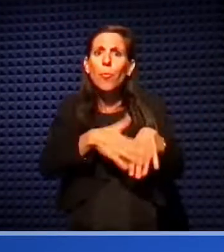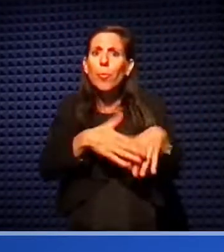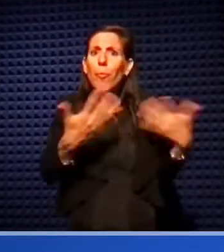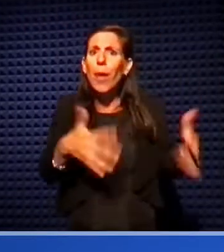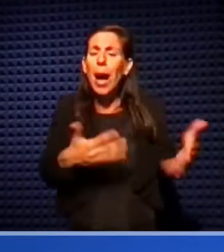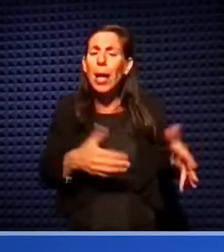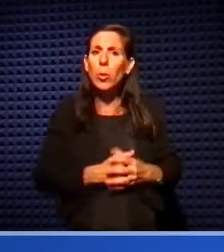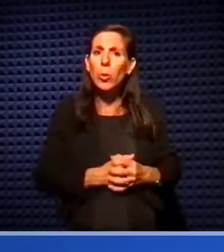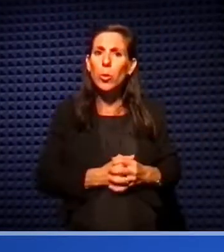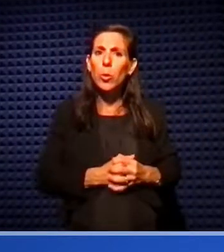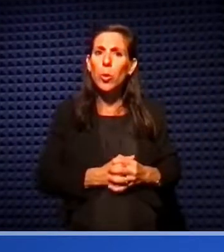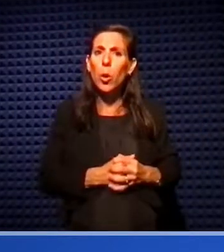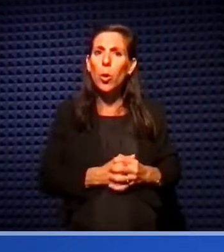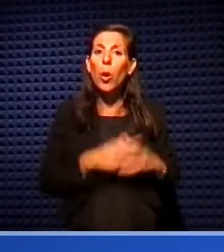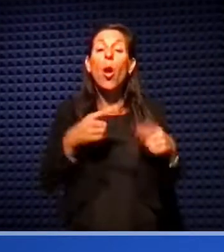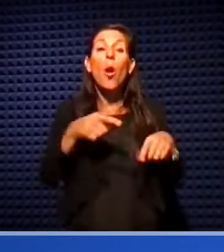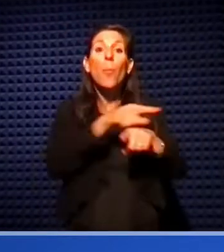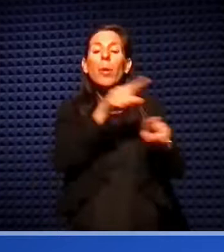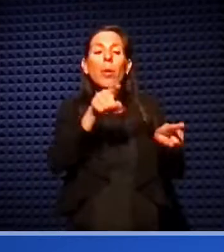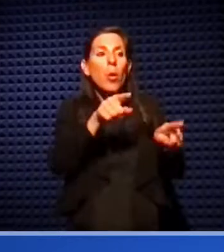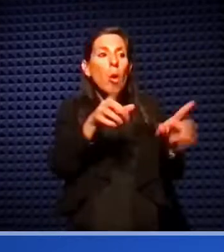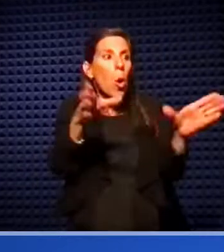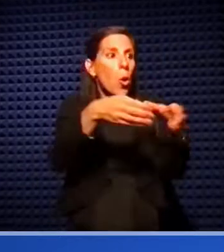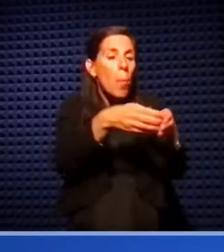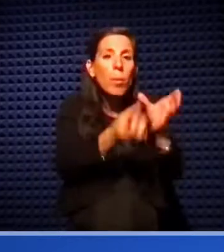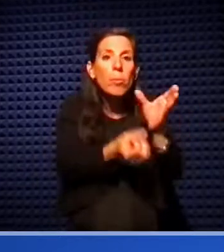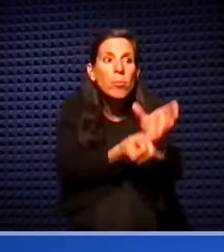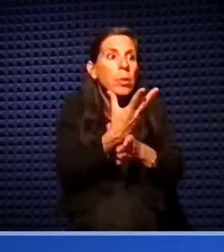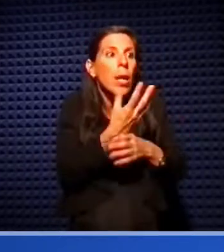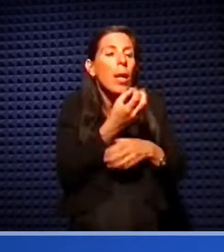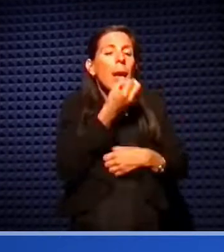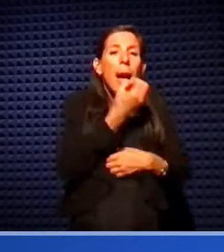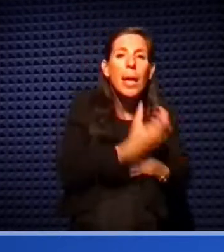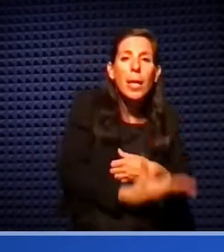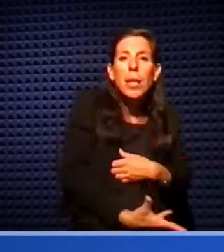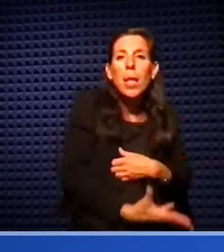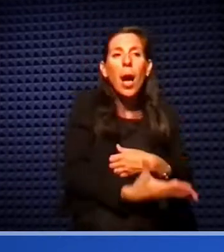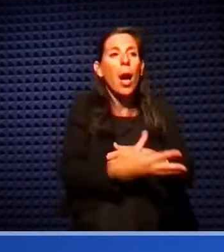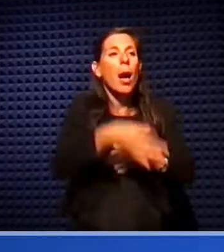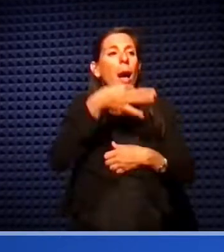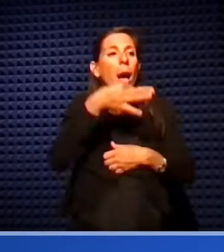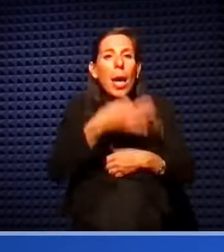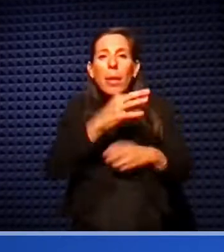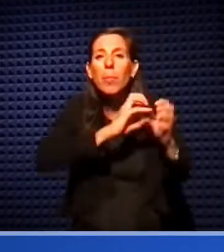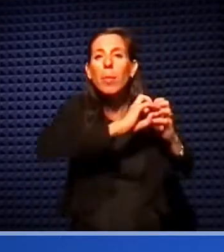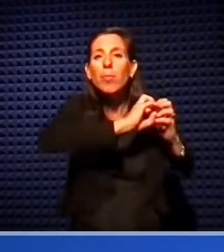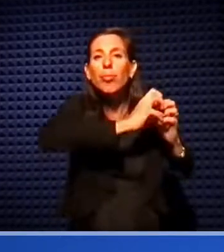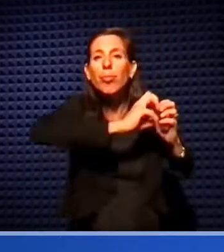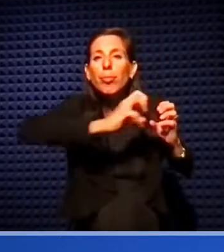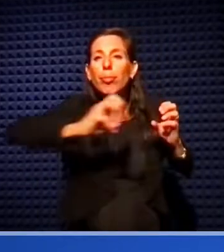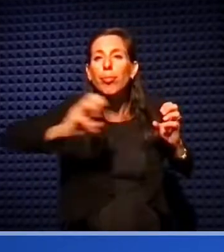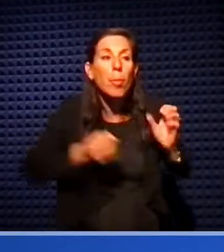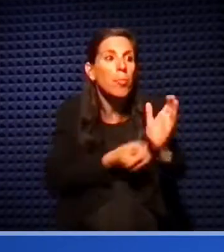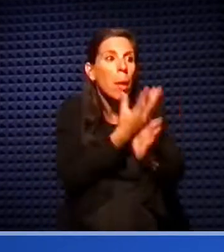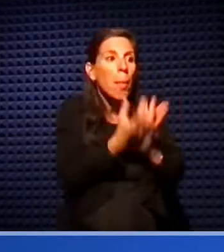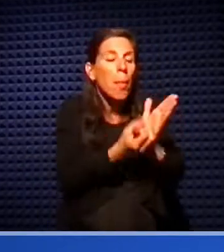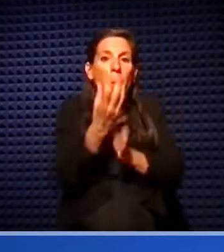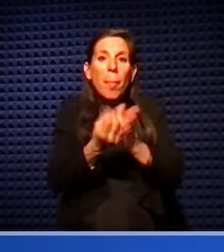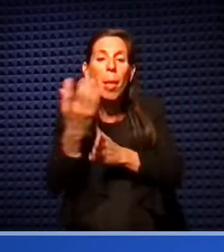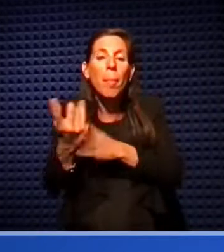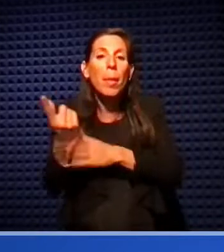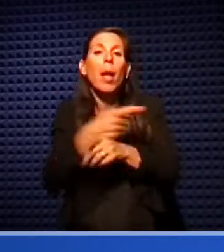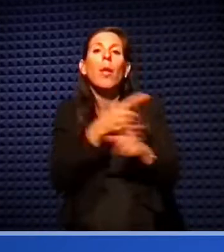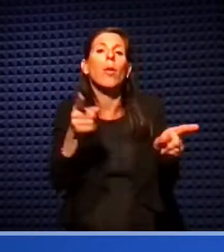سلاز هواري باولوس ازب مسبللوم اتز تقبلوا صغا فر منفس قدوس مخوان نخملو سي قددو اب امنات